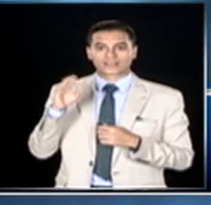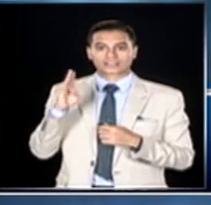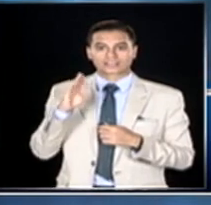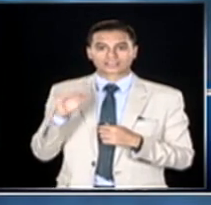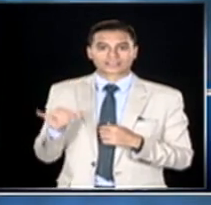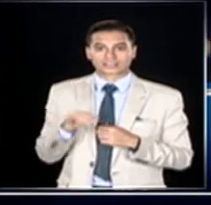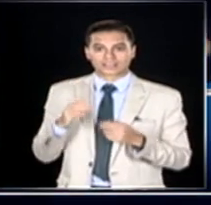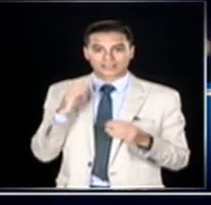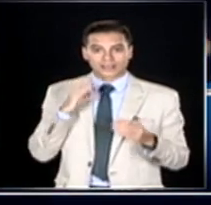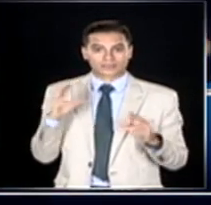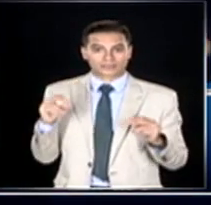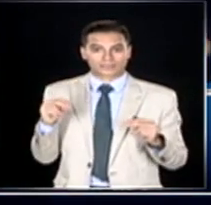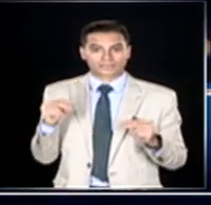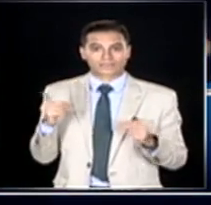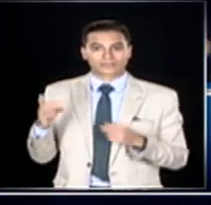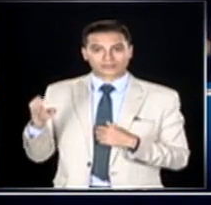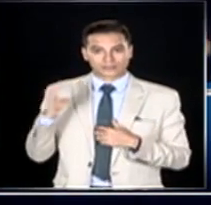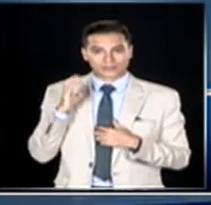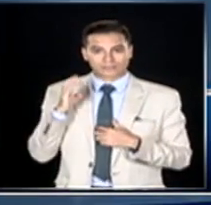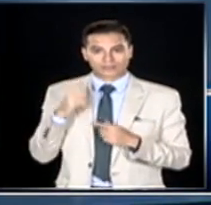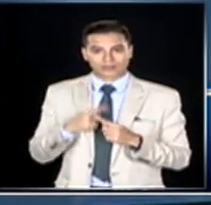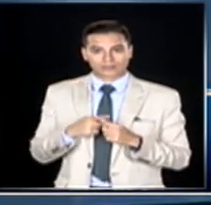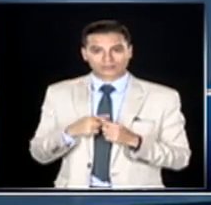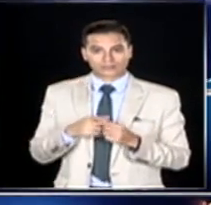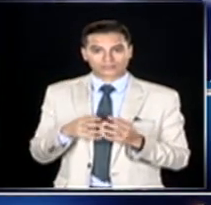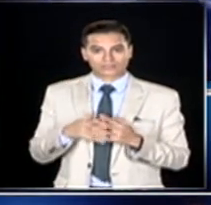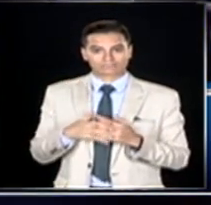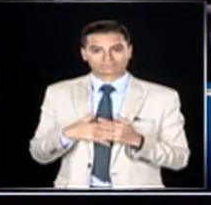إجابتك؟ دوستويفسكي. إجابة خاطئة.